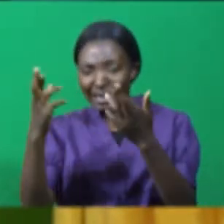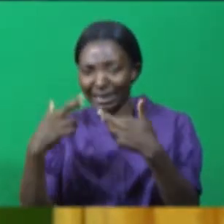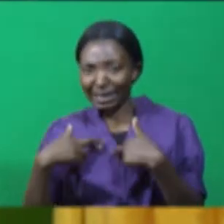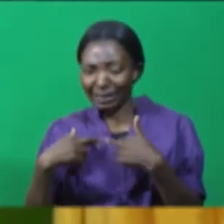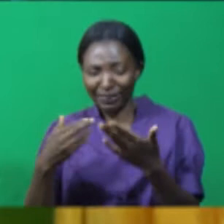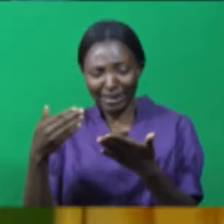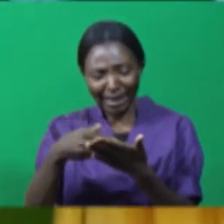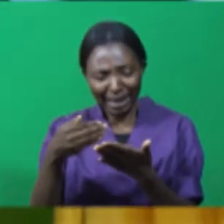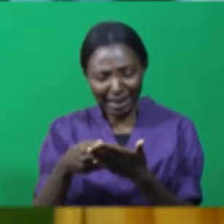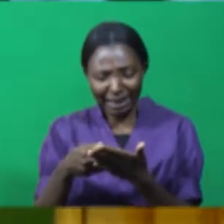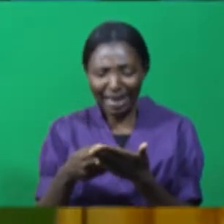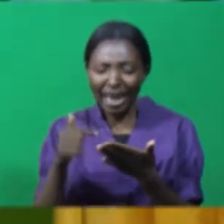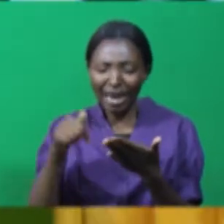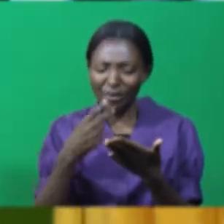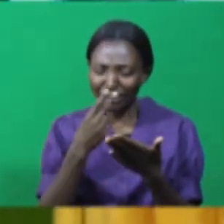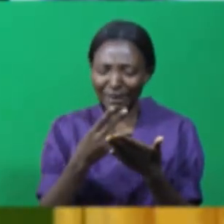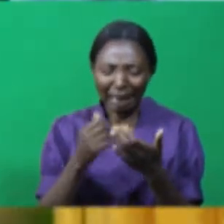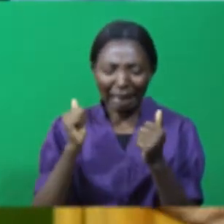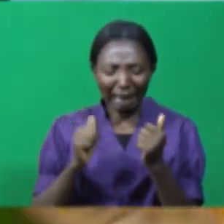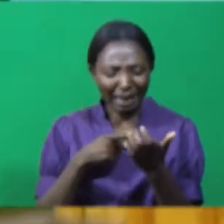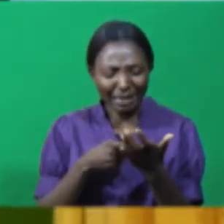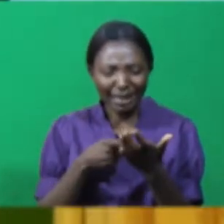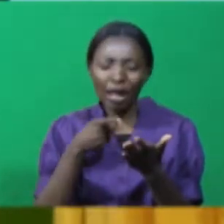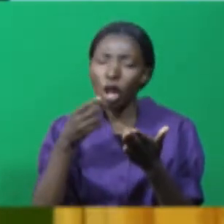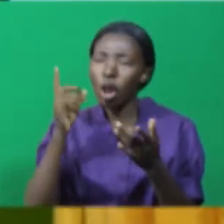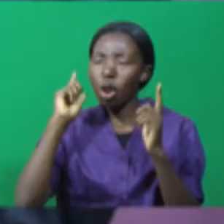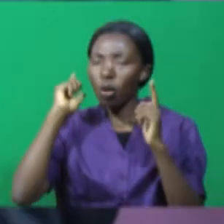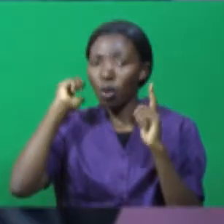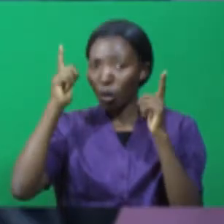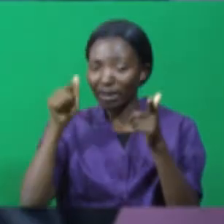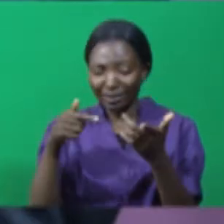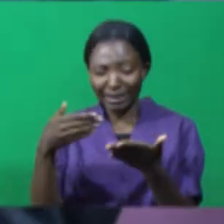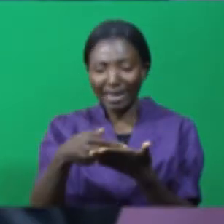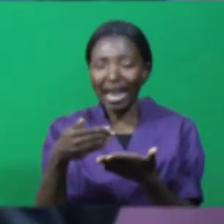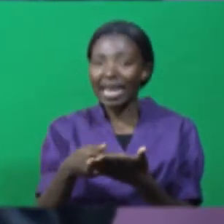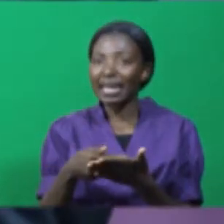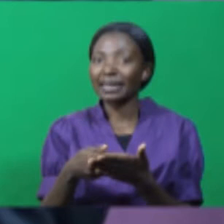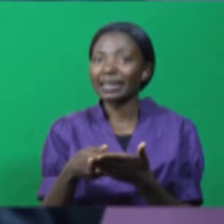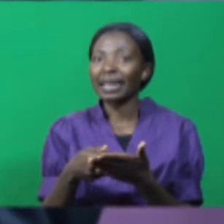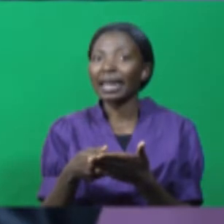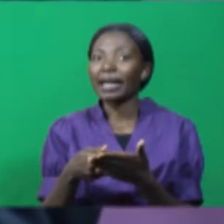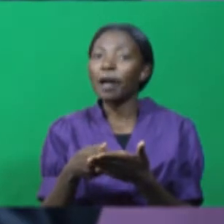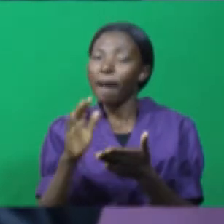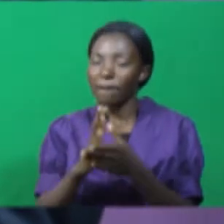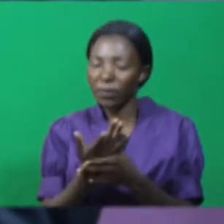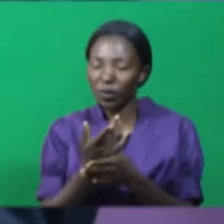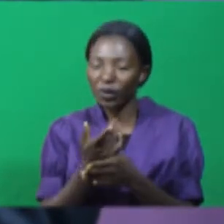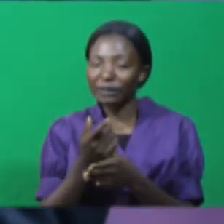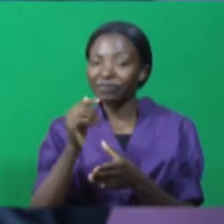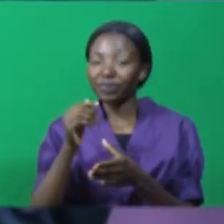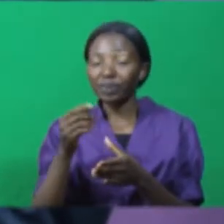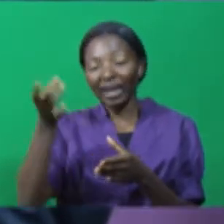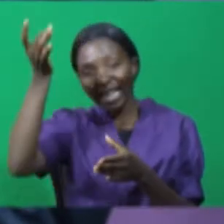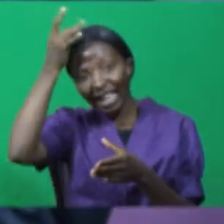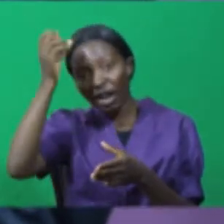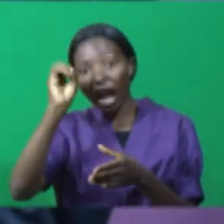ine zita renyu mukati ndobva amhanya naye kutemberi. Kuna mwari? Ndobva asvika petemberi. Saka paaiverenga paakaona pari kunzi usafurirwe naJehovha.